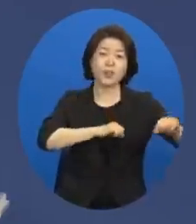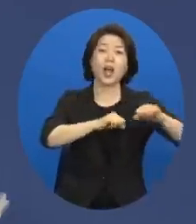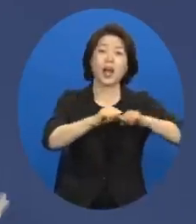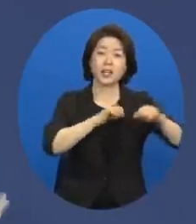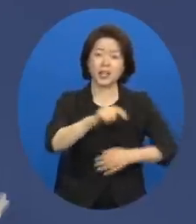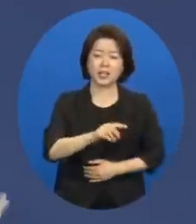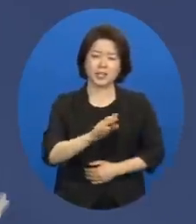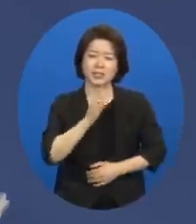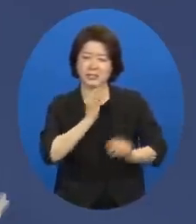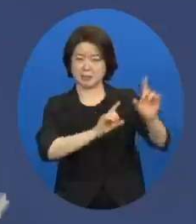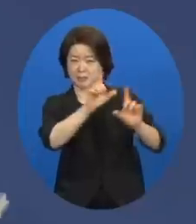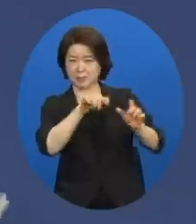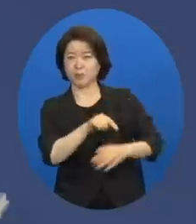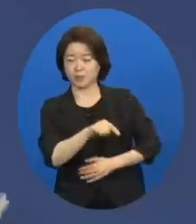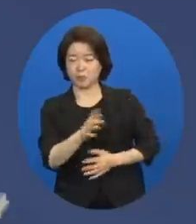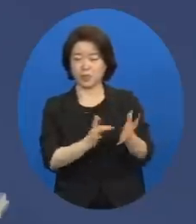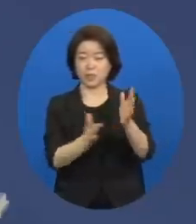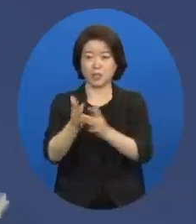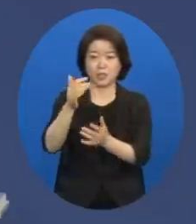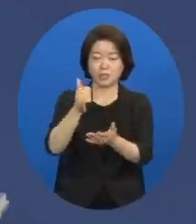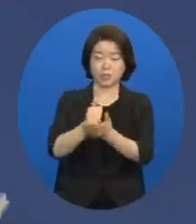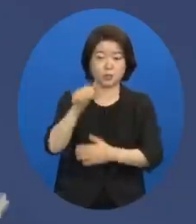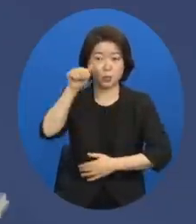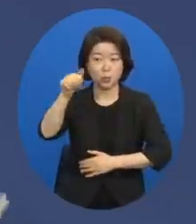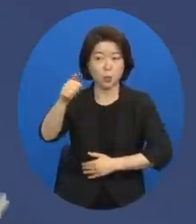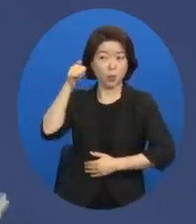그들의 실상이 예수님을 50일 전에